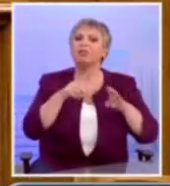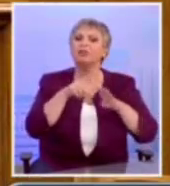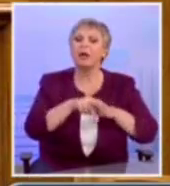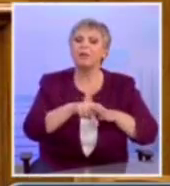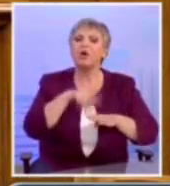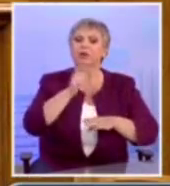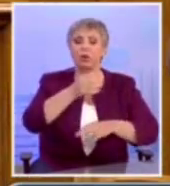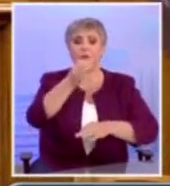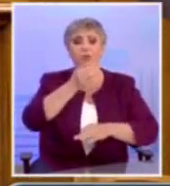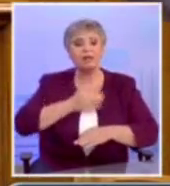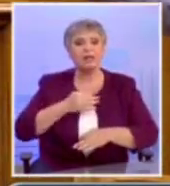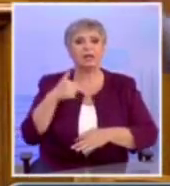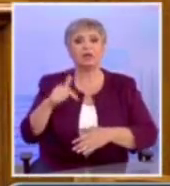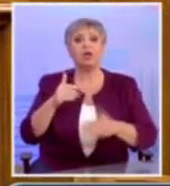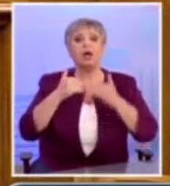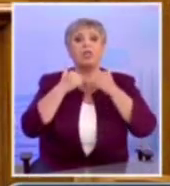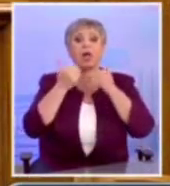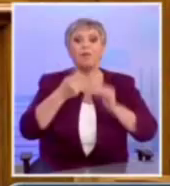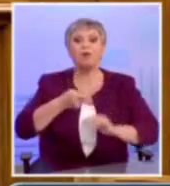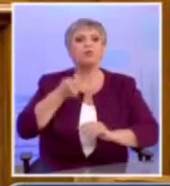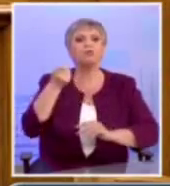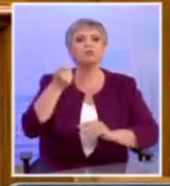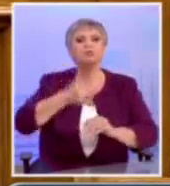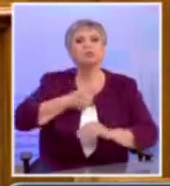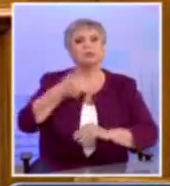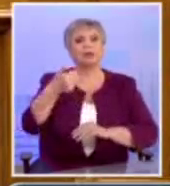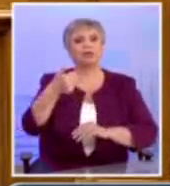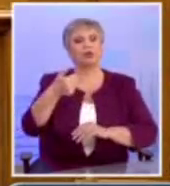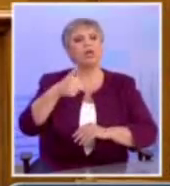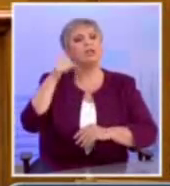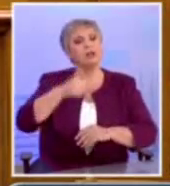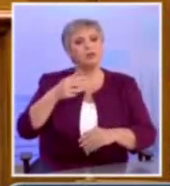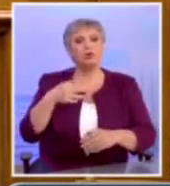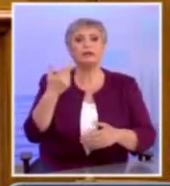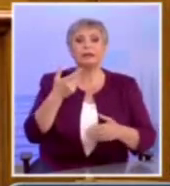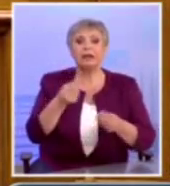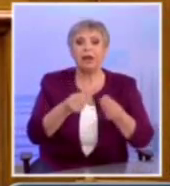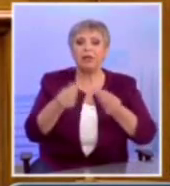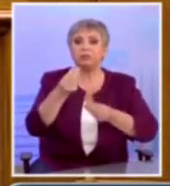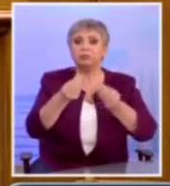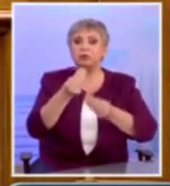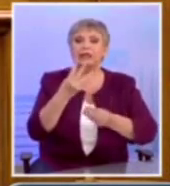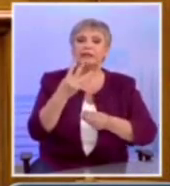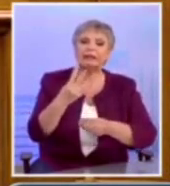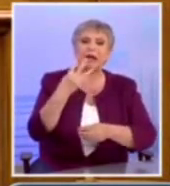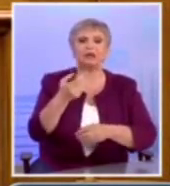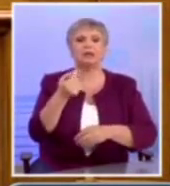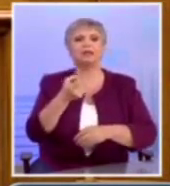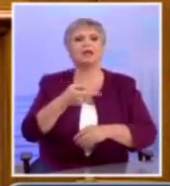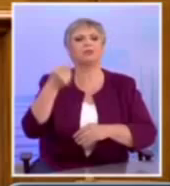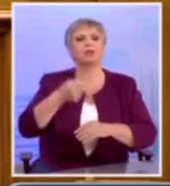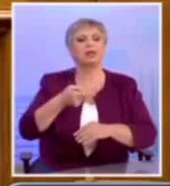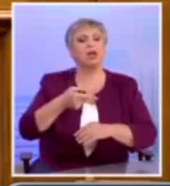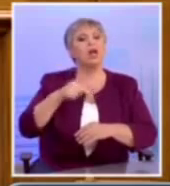ψηλά πλεονάσματα, 4 και 4,5, για να φανεί ότι ήταν βιώσιμο. Ενώ τώρα